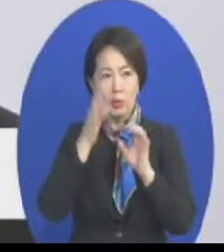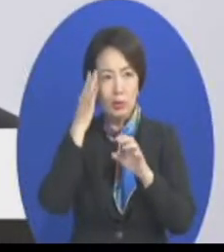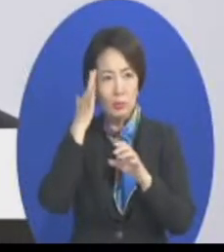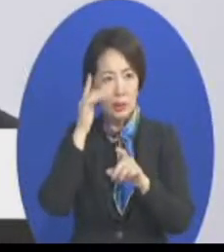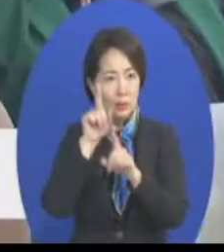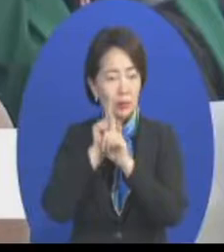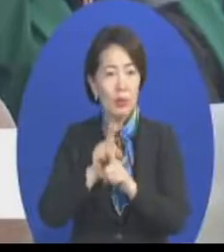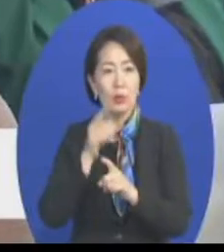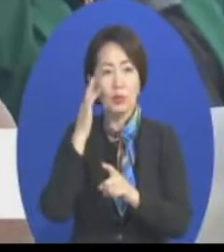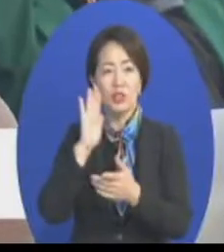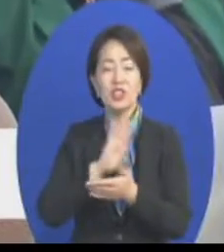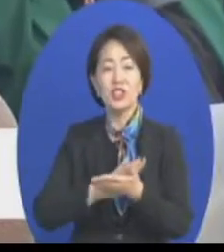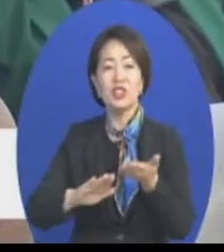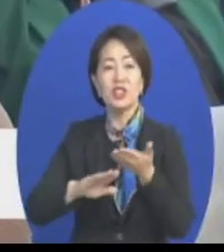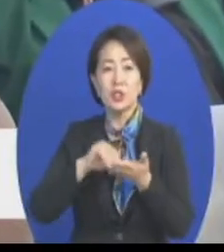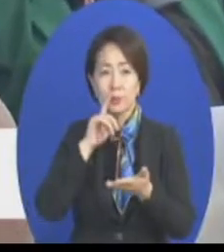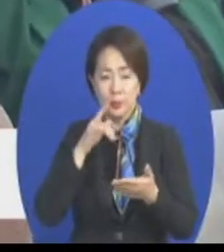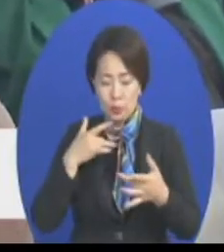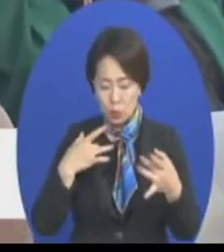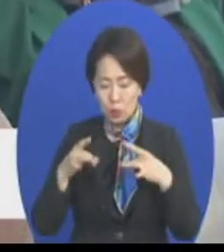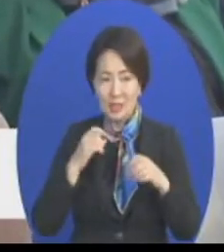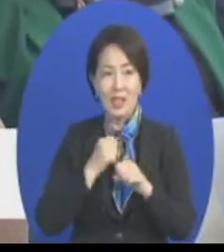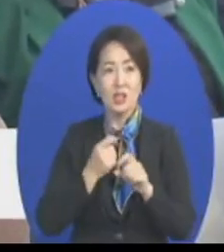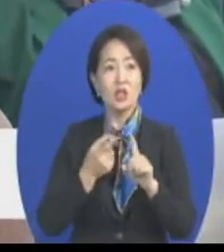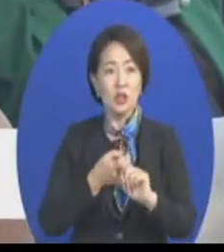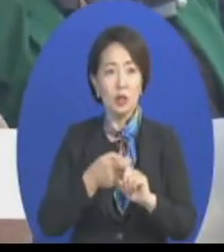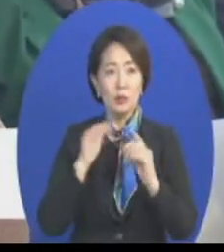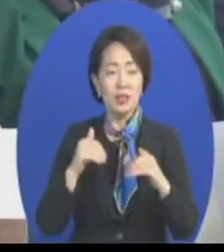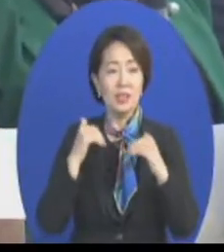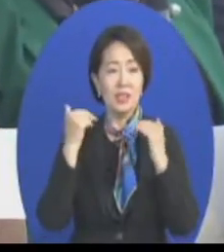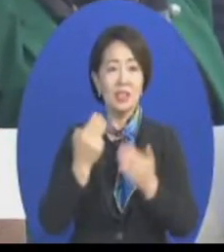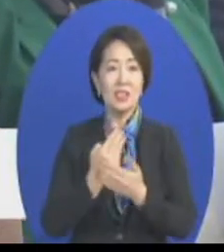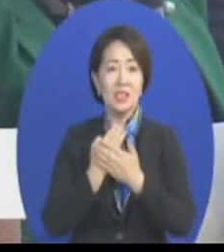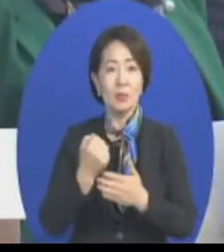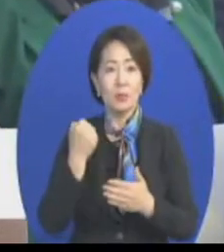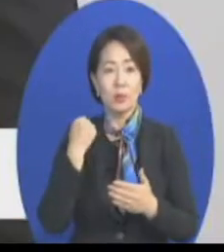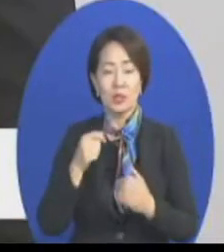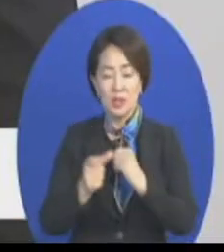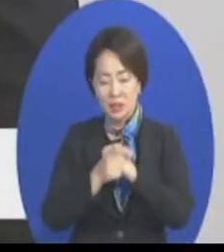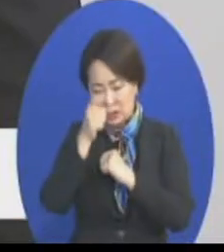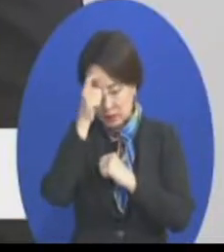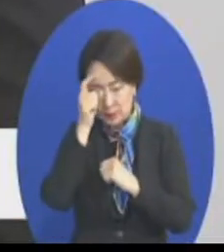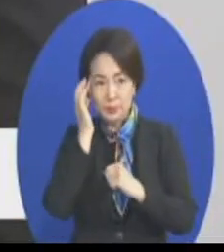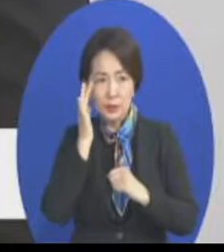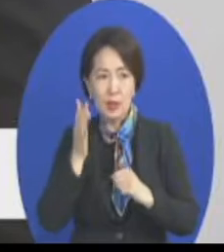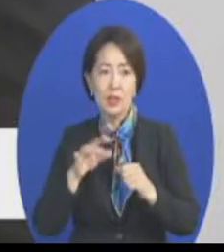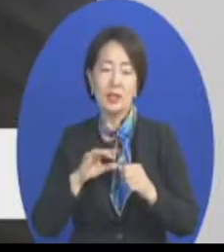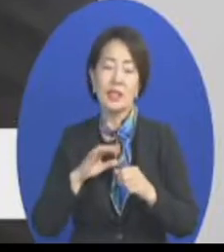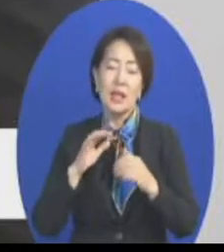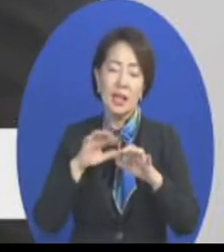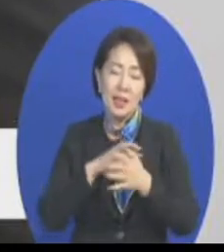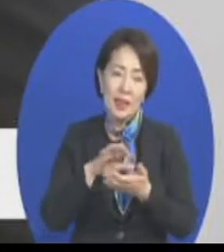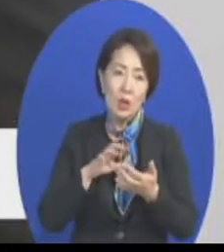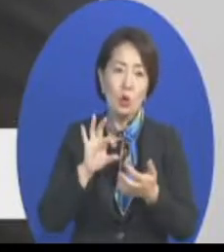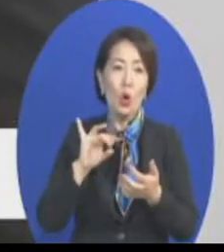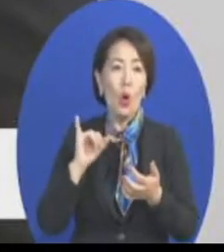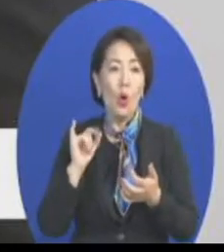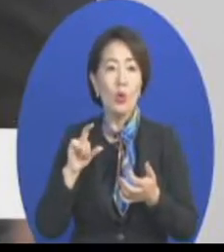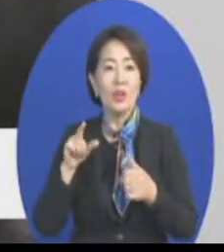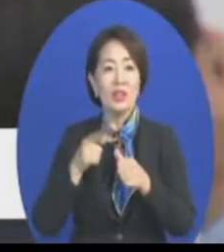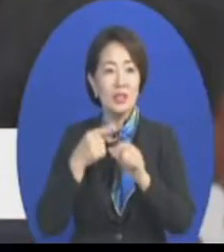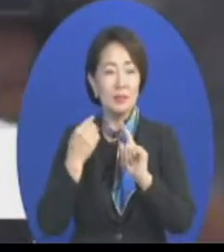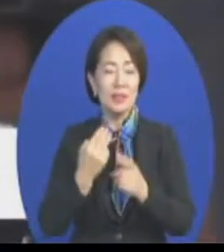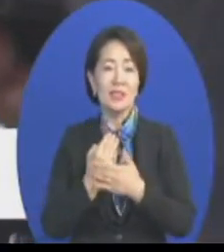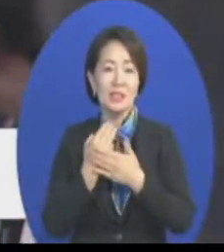хугацаанд шинжилэх юм байна. Өнөөдөр Монголын урлагийн ажилтны холбоо өөрсдийн дээд шагнал болох Эрдэмтэн цохиолч, найруулагч, орчуулагч Э оюуны